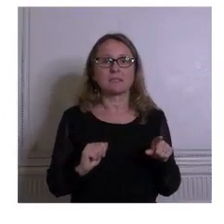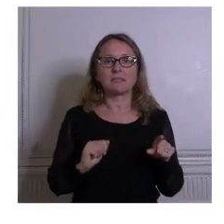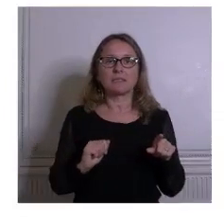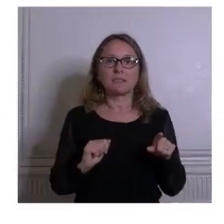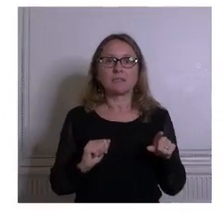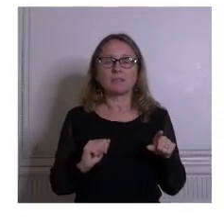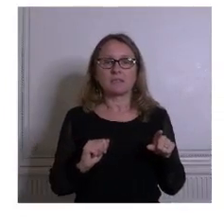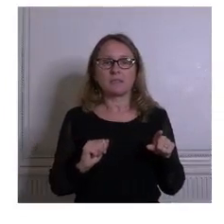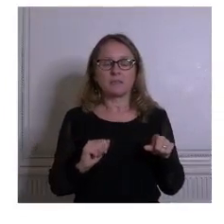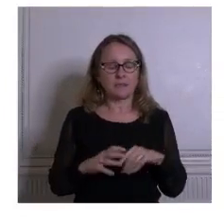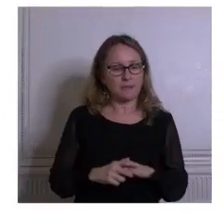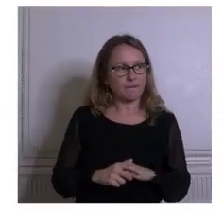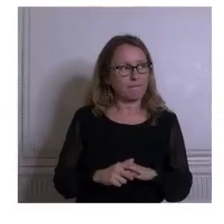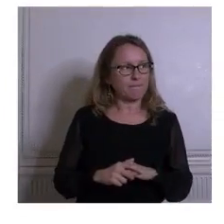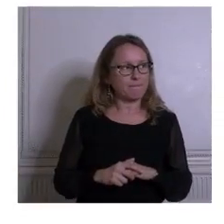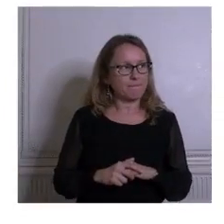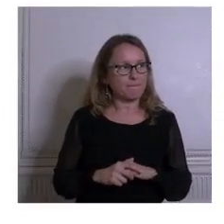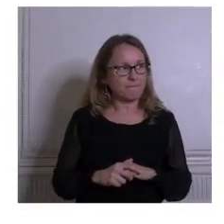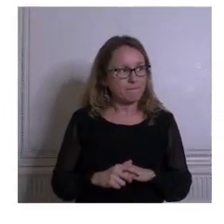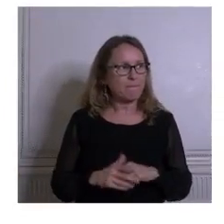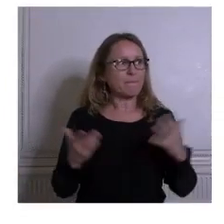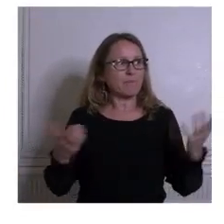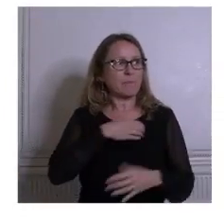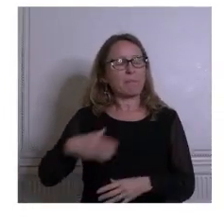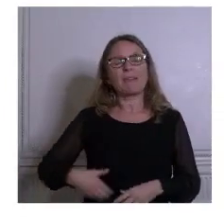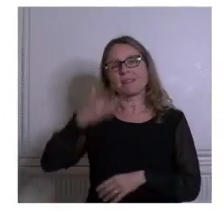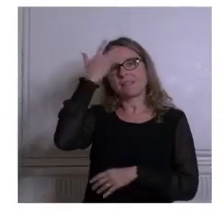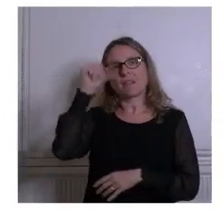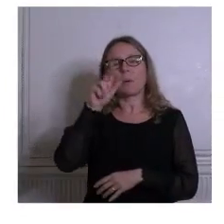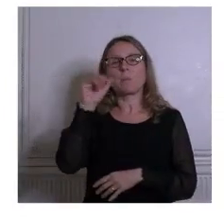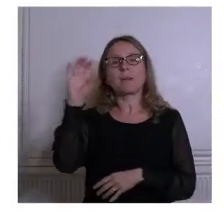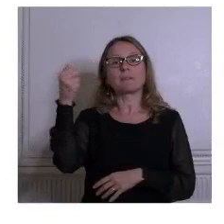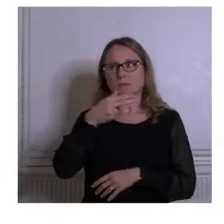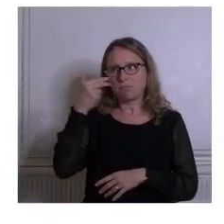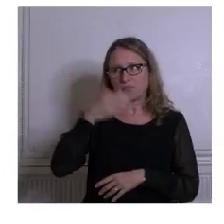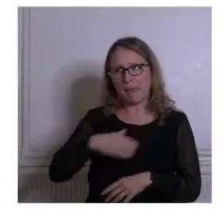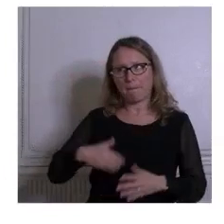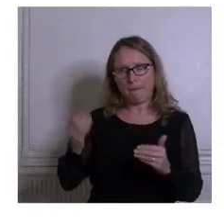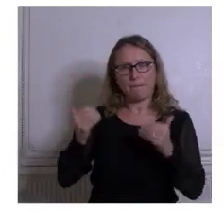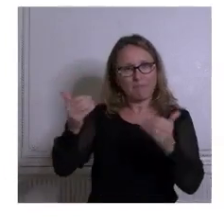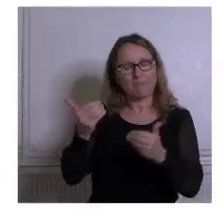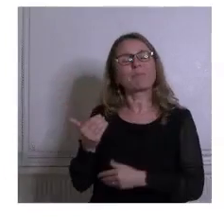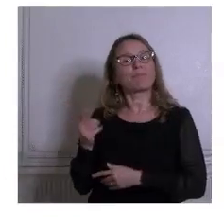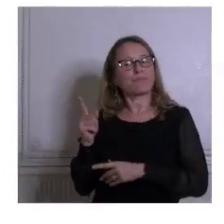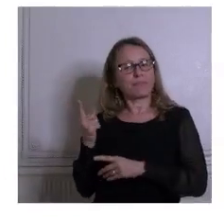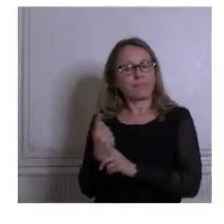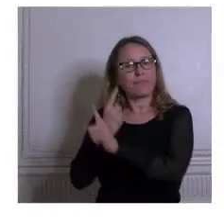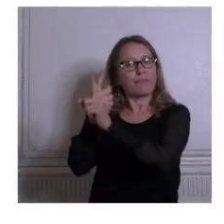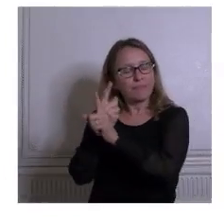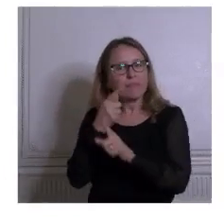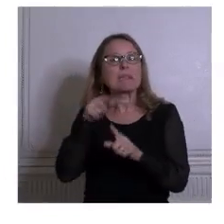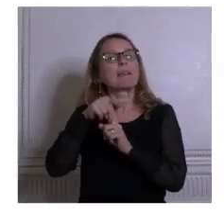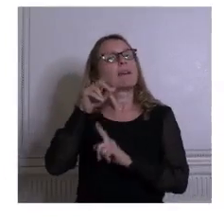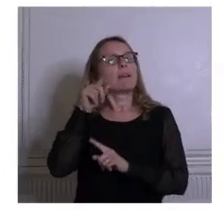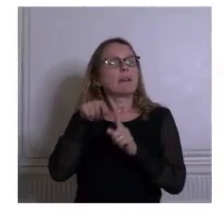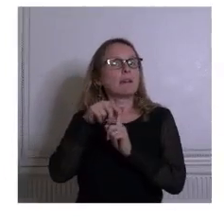gare de la Médoquine. Et c'est le souhait, et c'est ce texte-là que nous avons soumis, donc, et que nous vous avons soumis, c'est un peu dommage d'attendre le conseil municipal, on